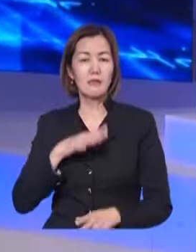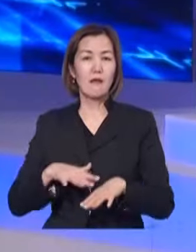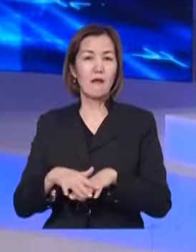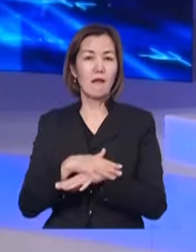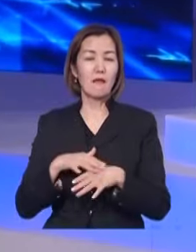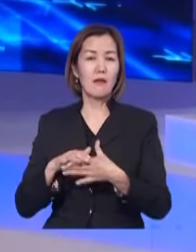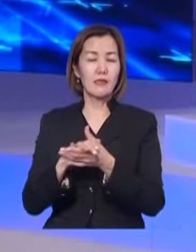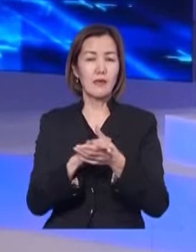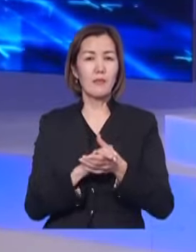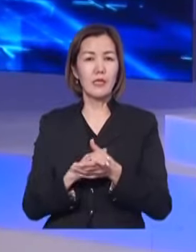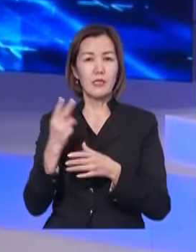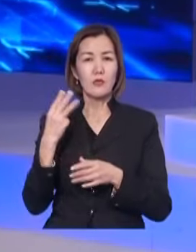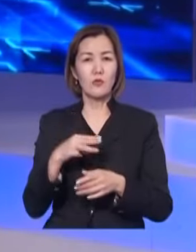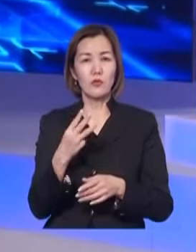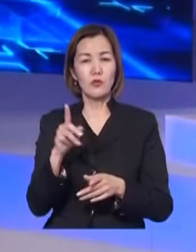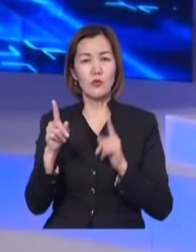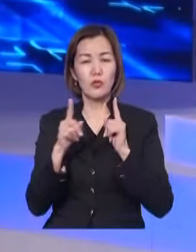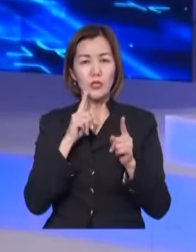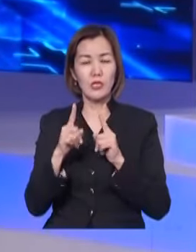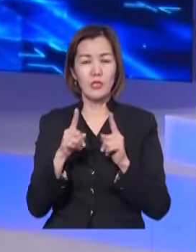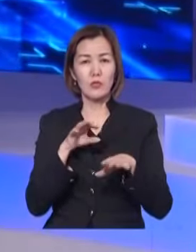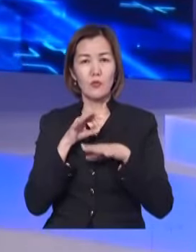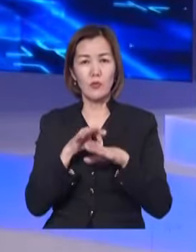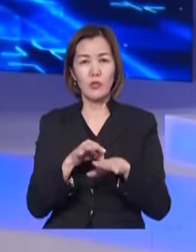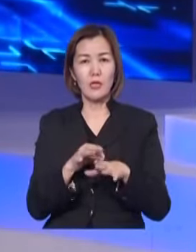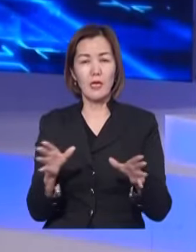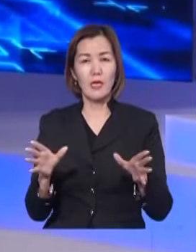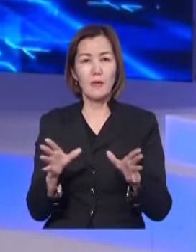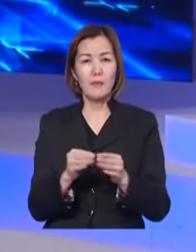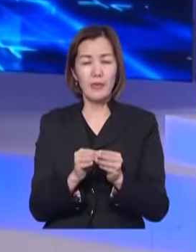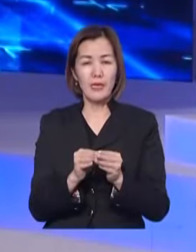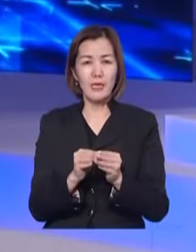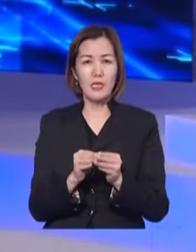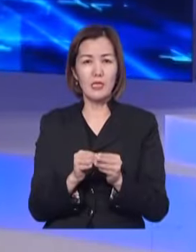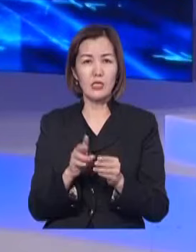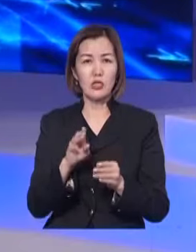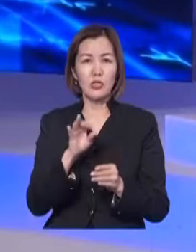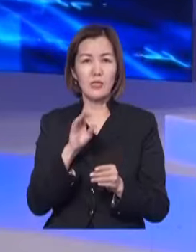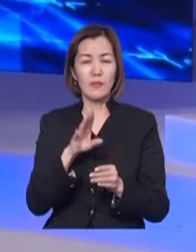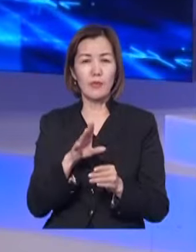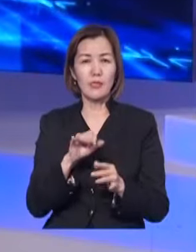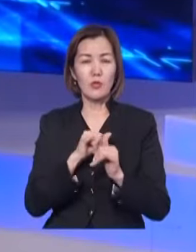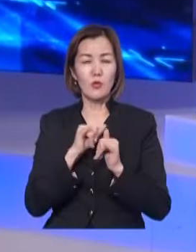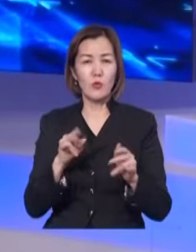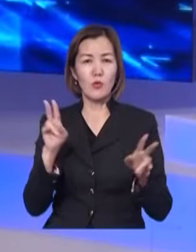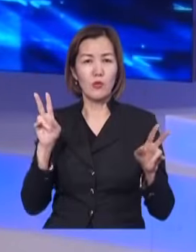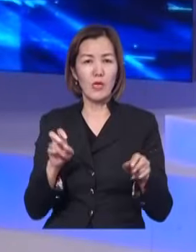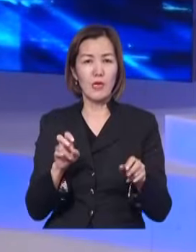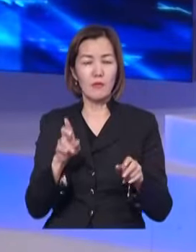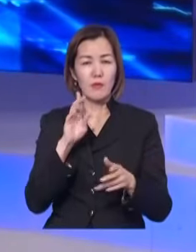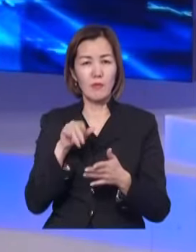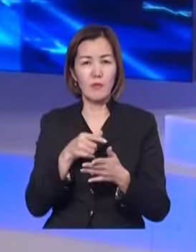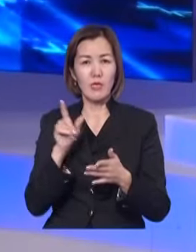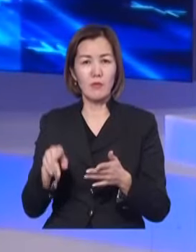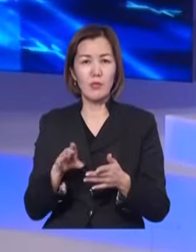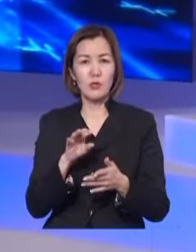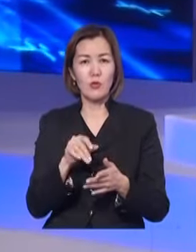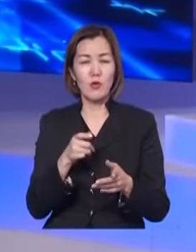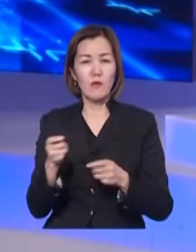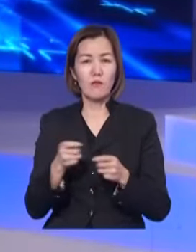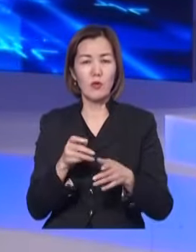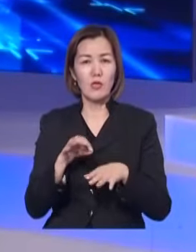Қазақстан халқы ассамблеясының 33-ші сессиясының отырысы өтті. Бірлік, жасампаздық, өрлеу тақырыбындағы сессияға мемлекет басшысы Қасым-Жомарт Тоқаев